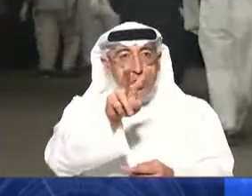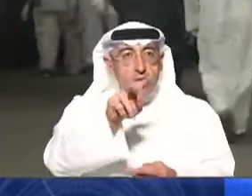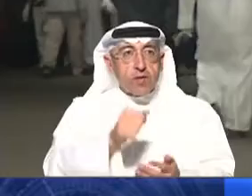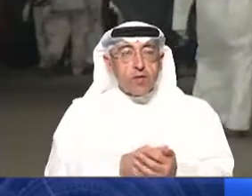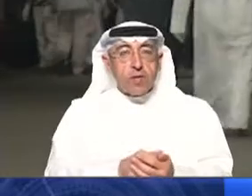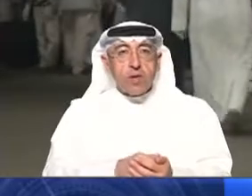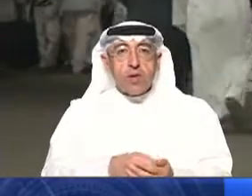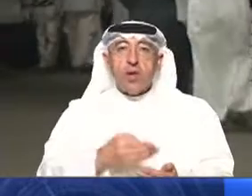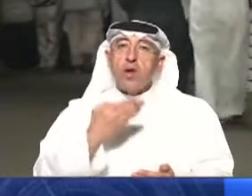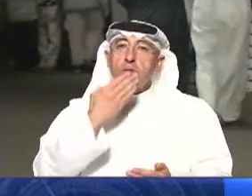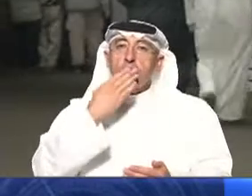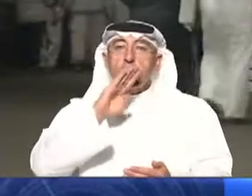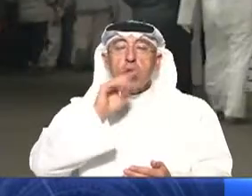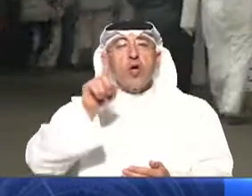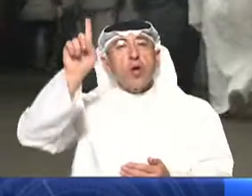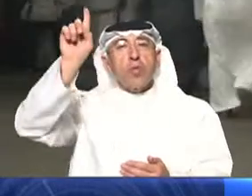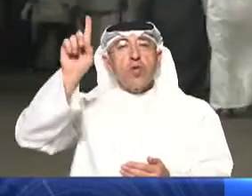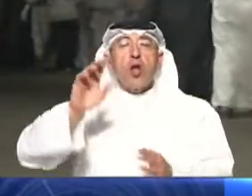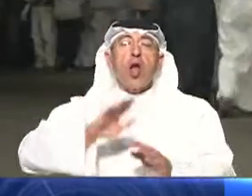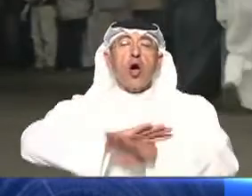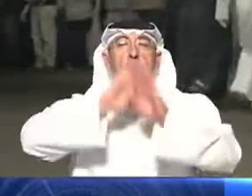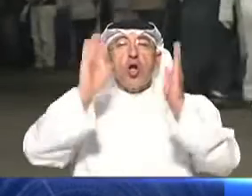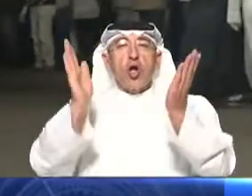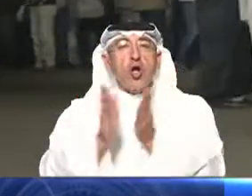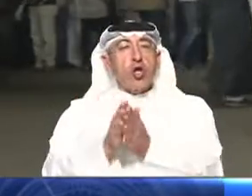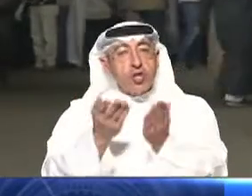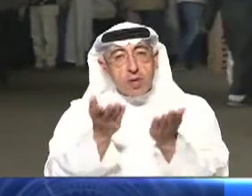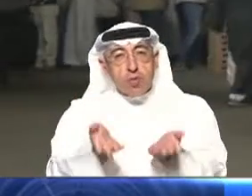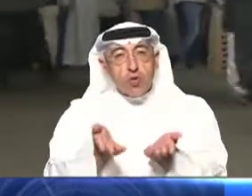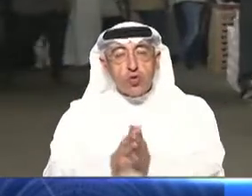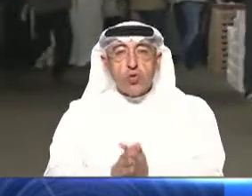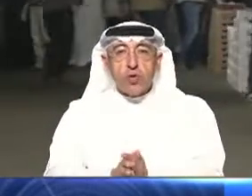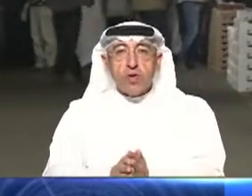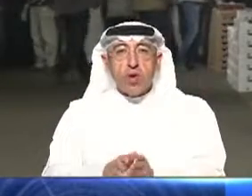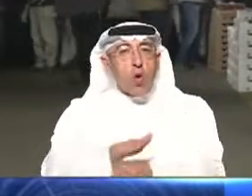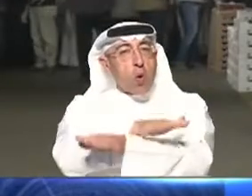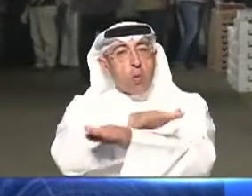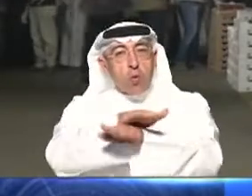الحمد لله كل شيء متوفر والأمور مستقرة،